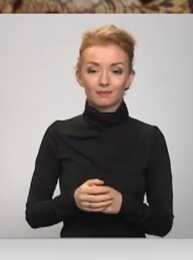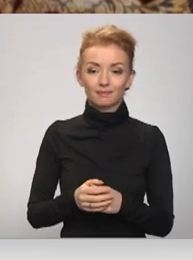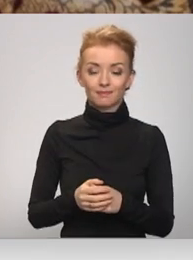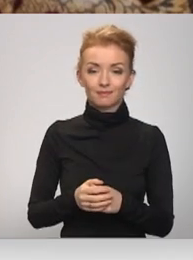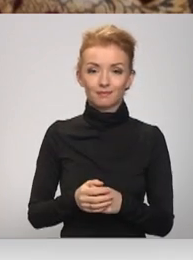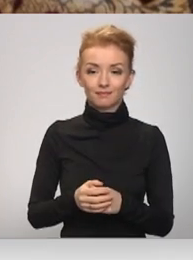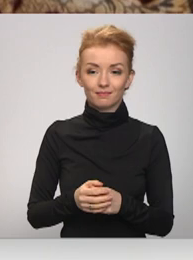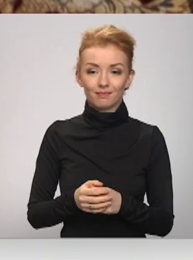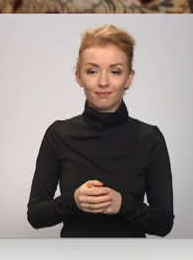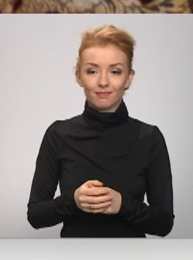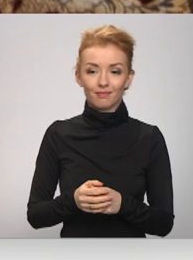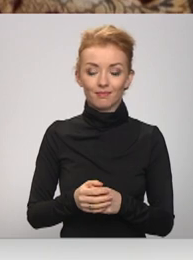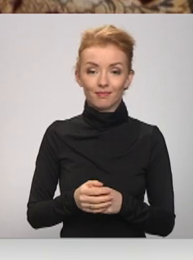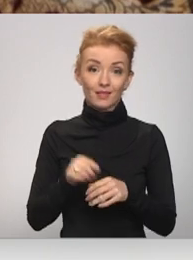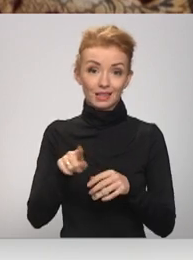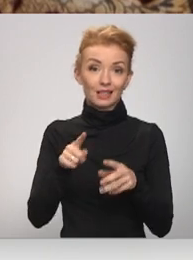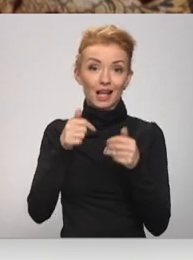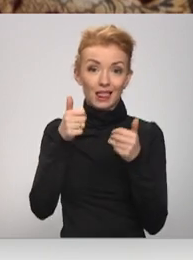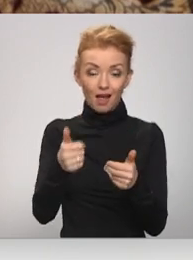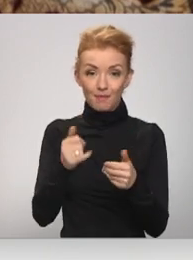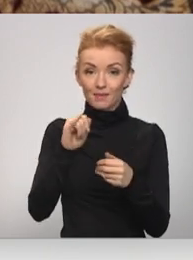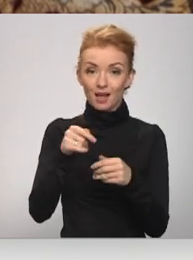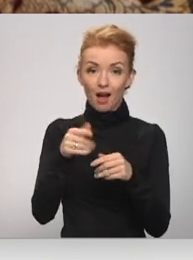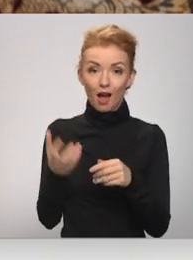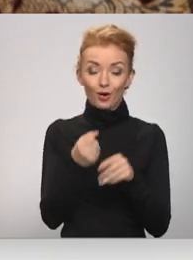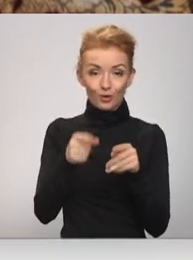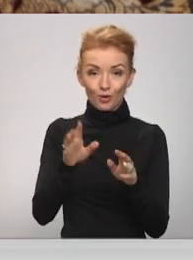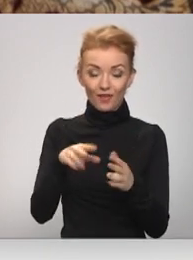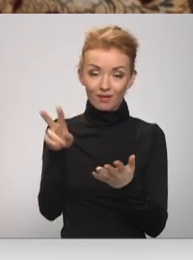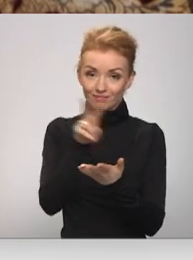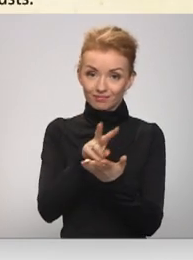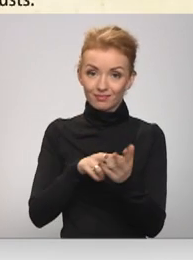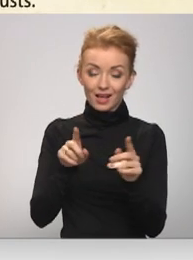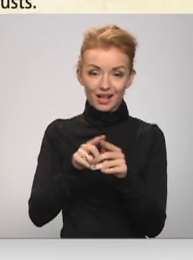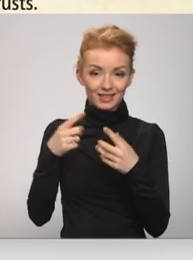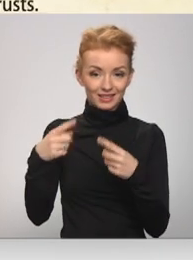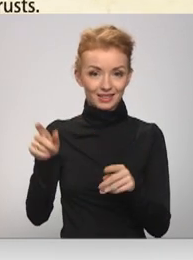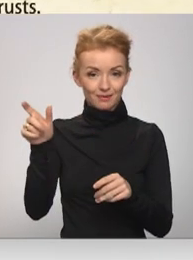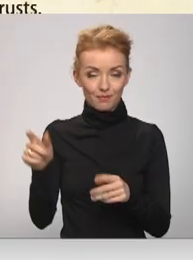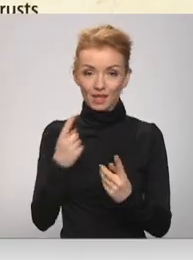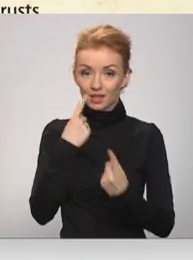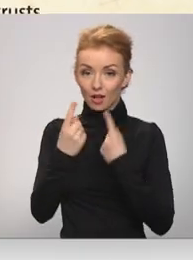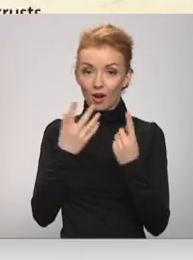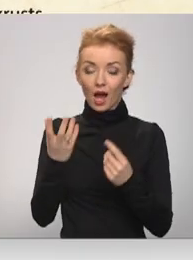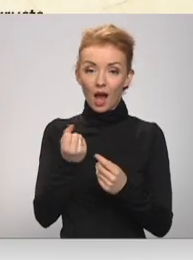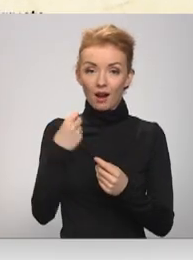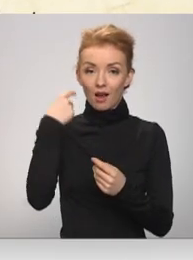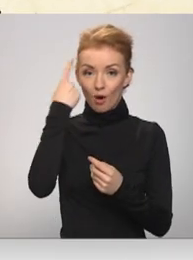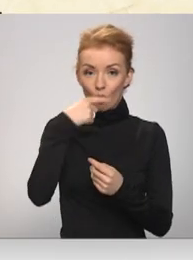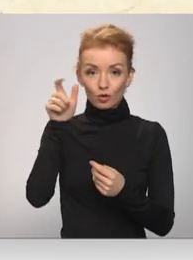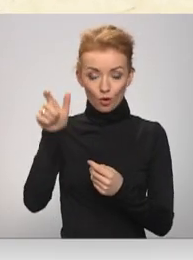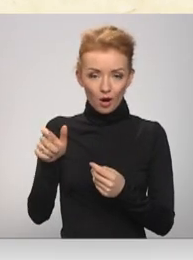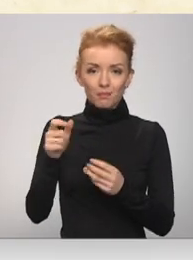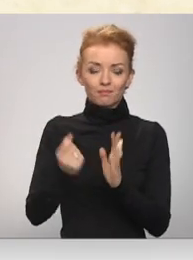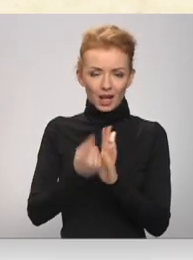Un nav slikti, jā, ar to var iepazīties arī citi. Sarunā ar grāmatas autoriem nereiz vienis